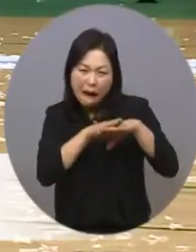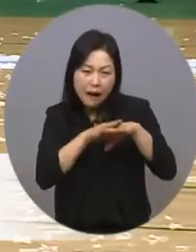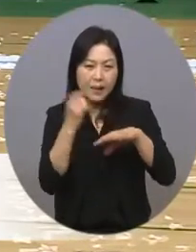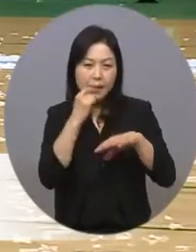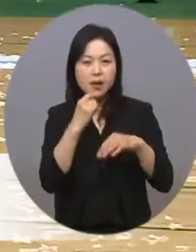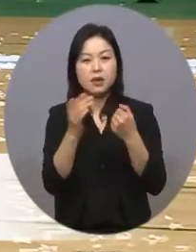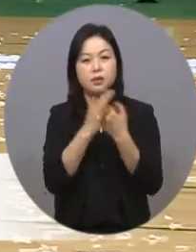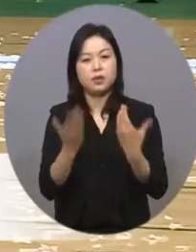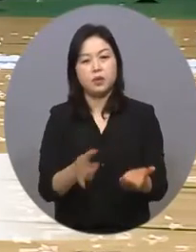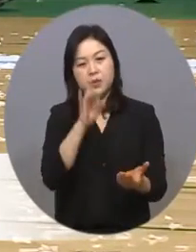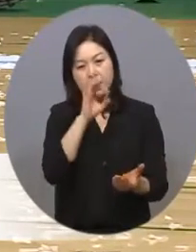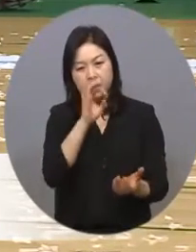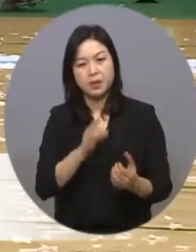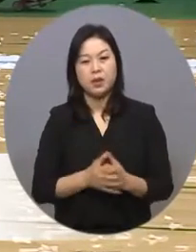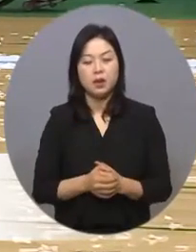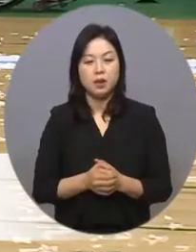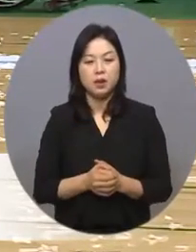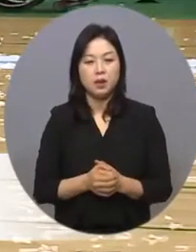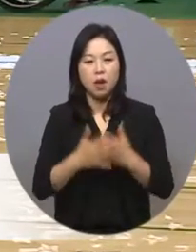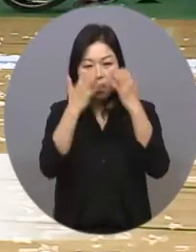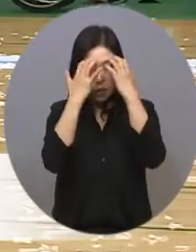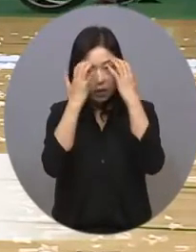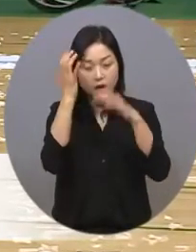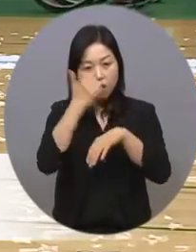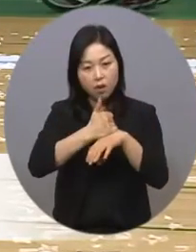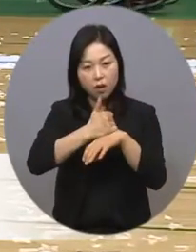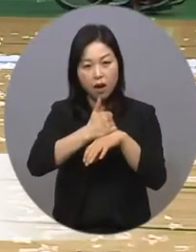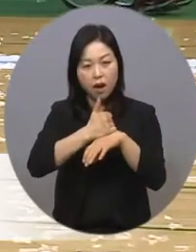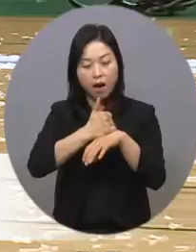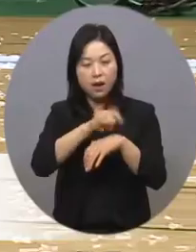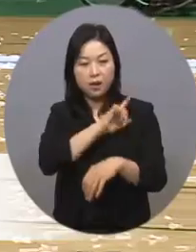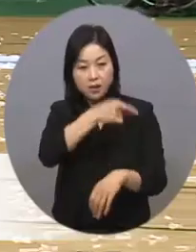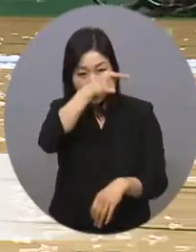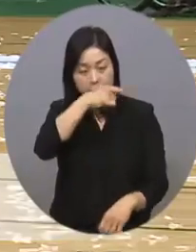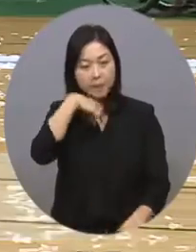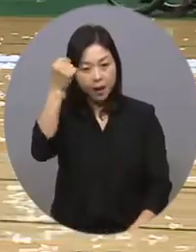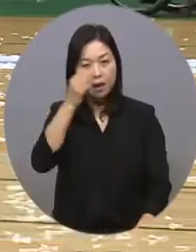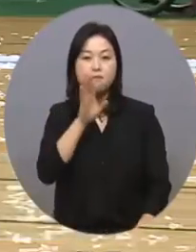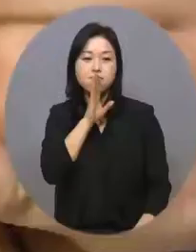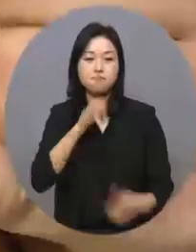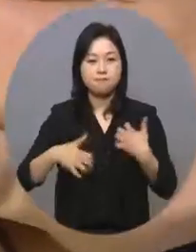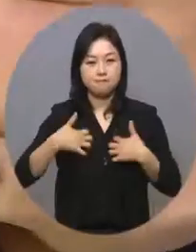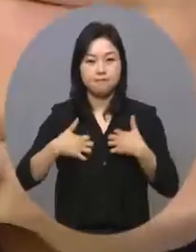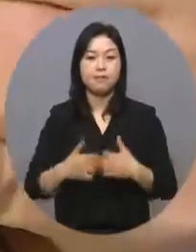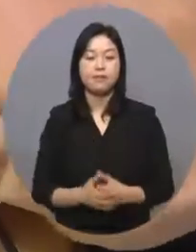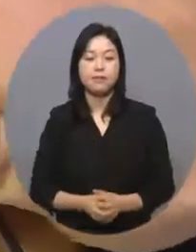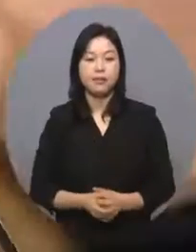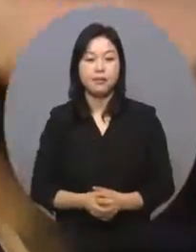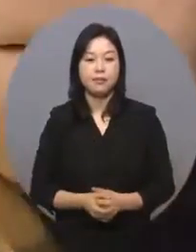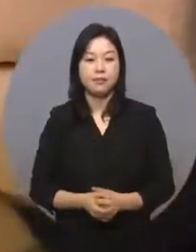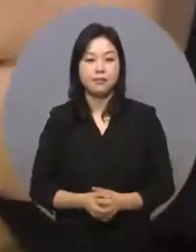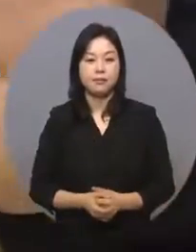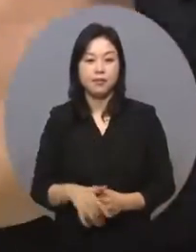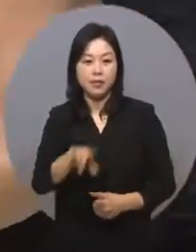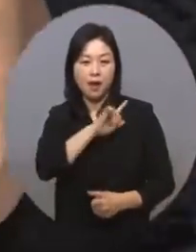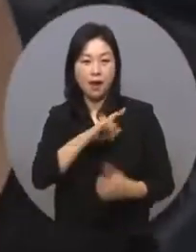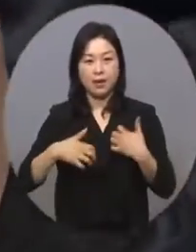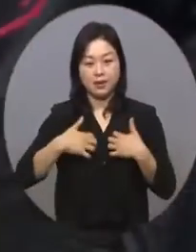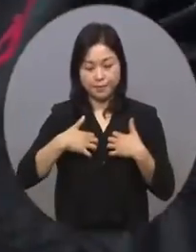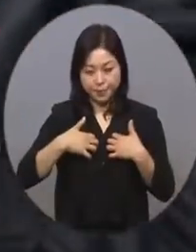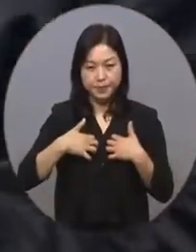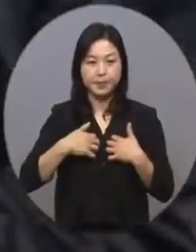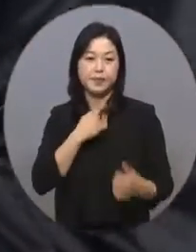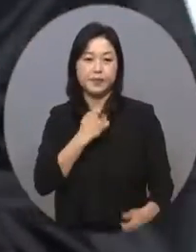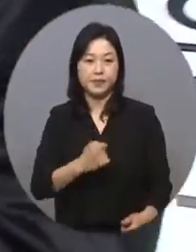고생한 만큼 굉장히 좋은 결실을 맺을 수 있어서 기쁩니다. 우승의 기쁨을 맞은 김영모